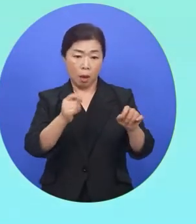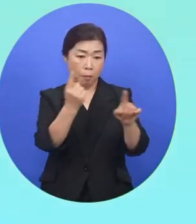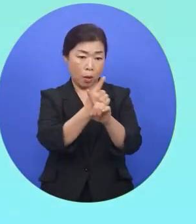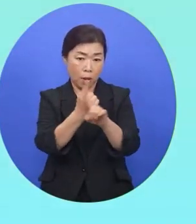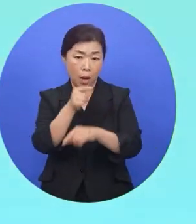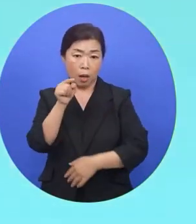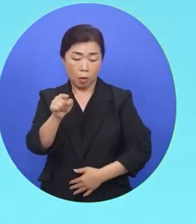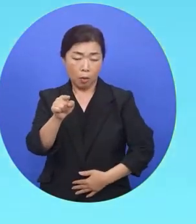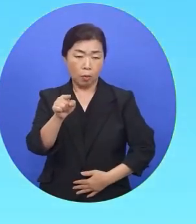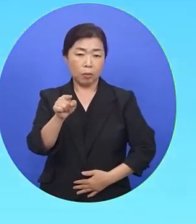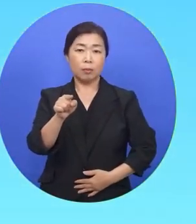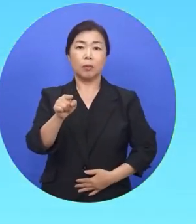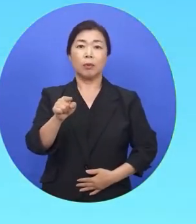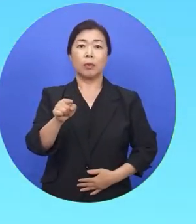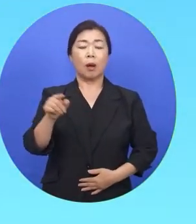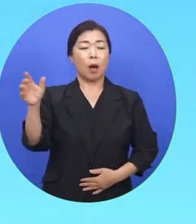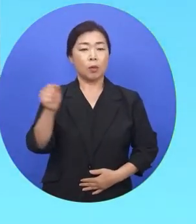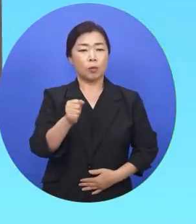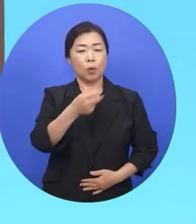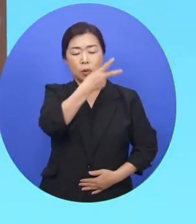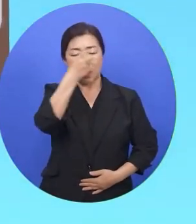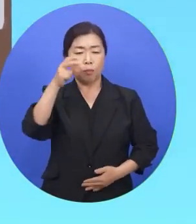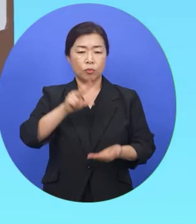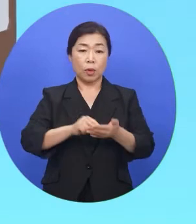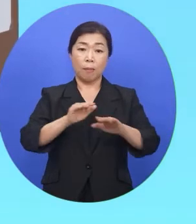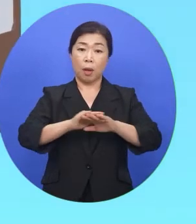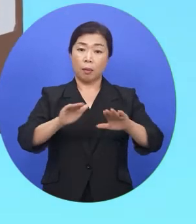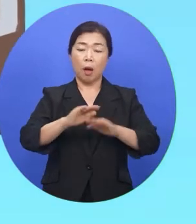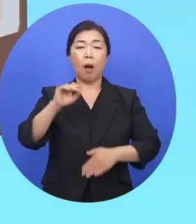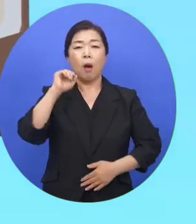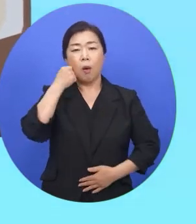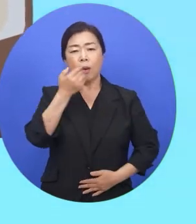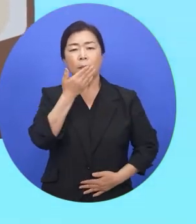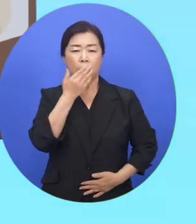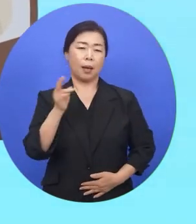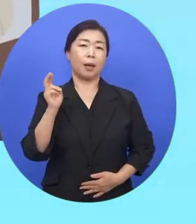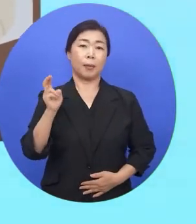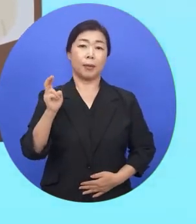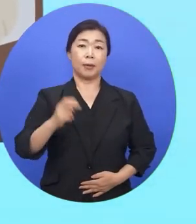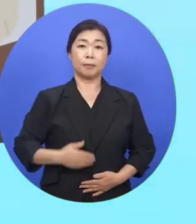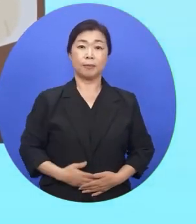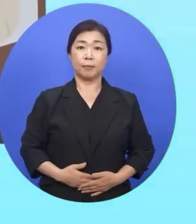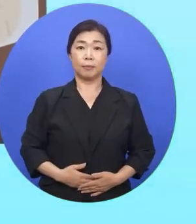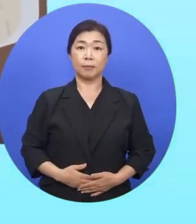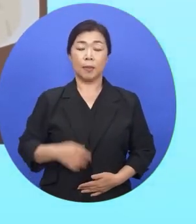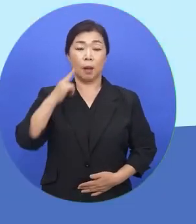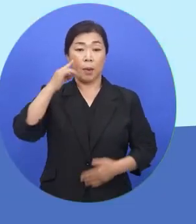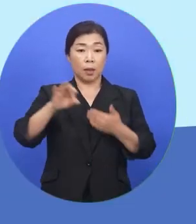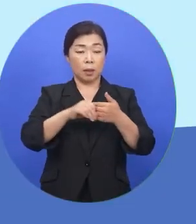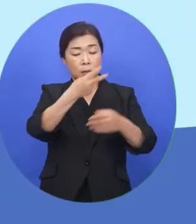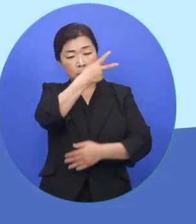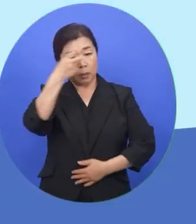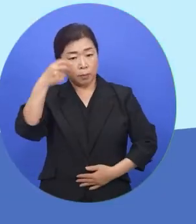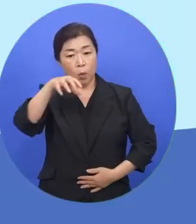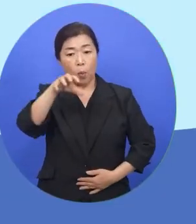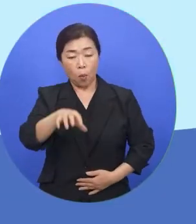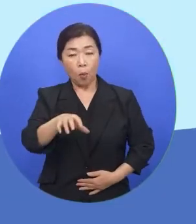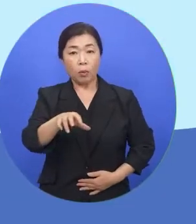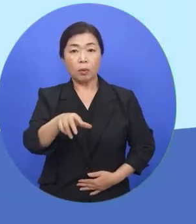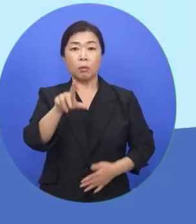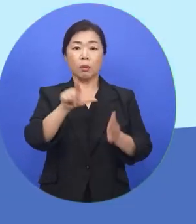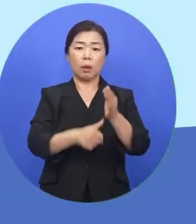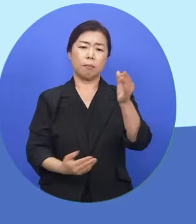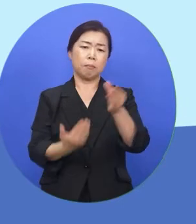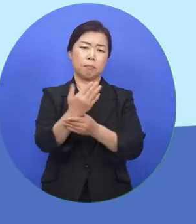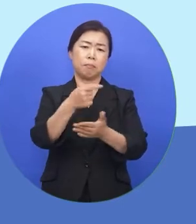대한 변화를 주는 것만으로는 수면 문제 개선이 어려울 수도 있어요. 만약 침실에 있을